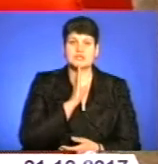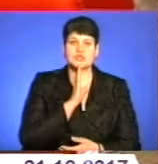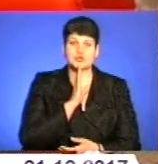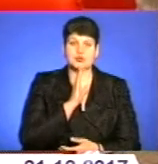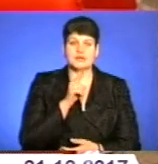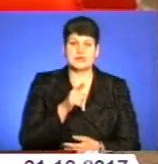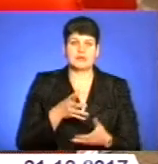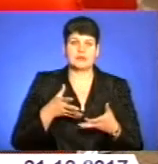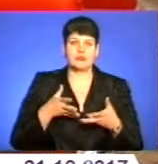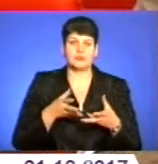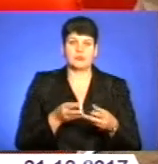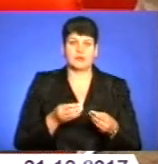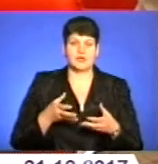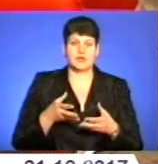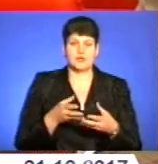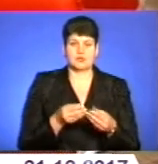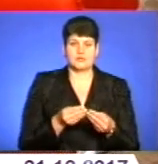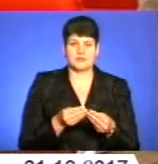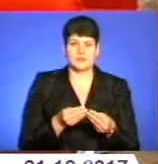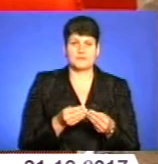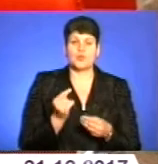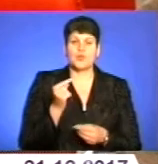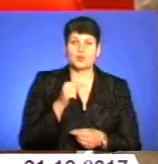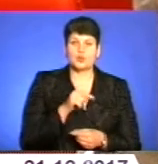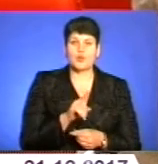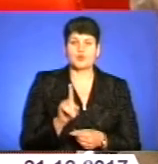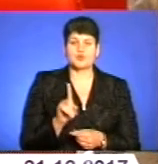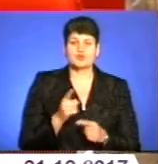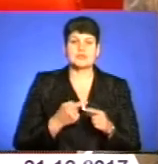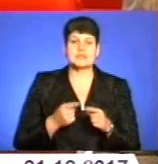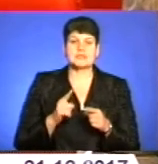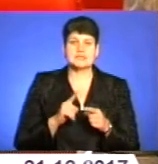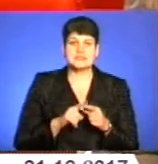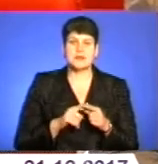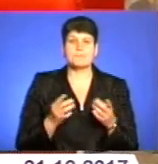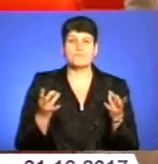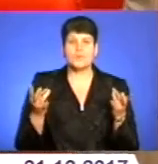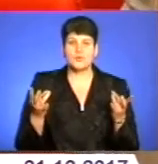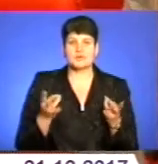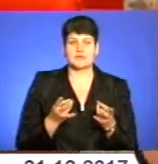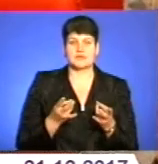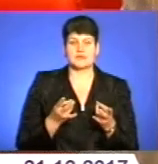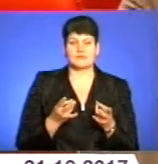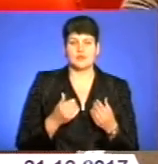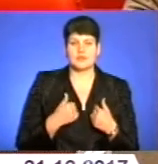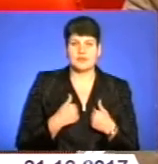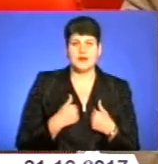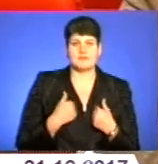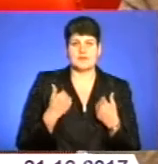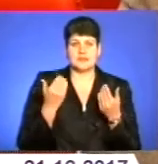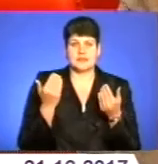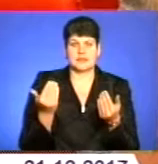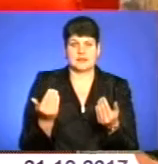їх переконувати в тому, що це потрібно нам,